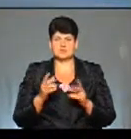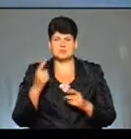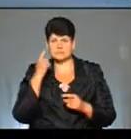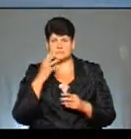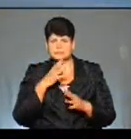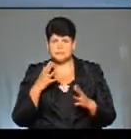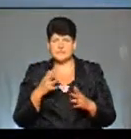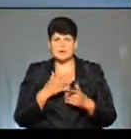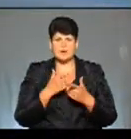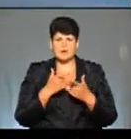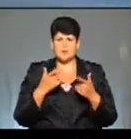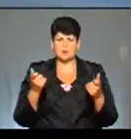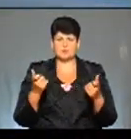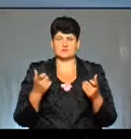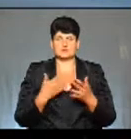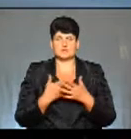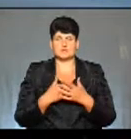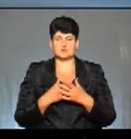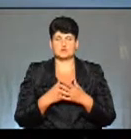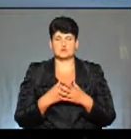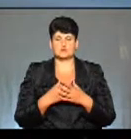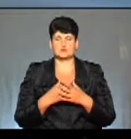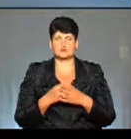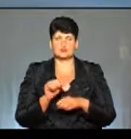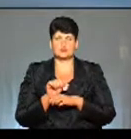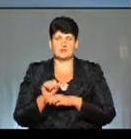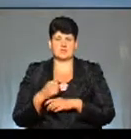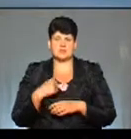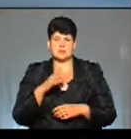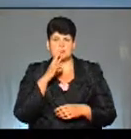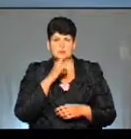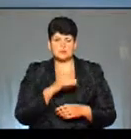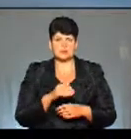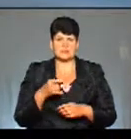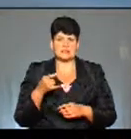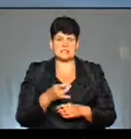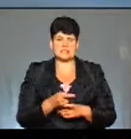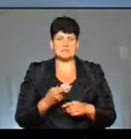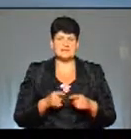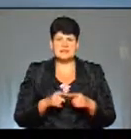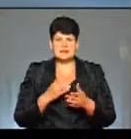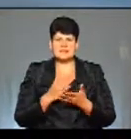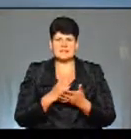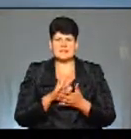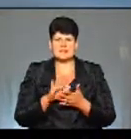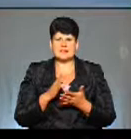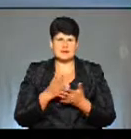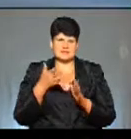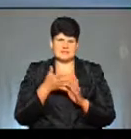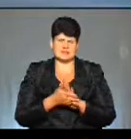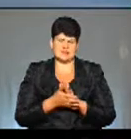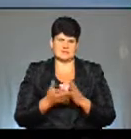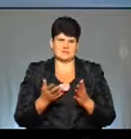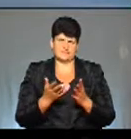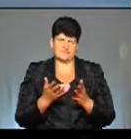Не оголошуються, наприклад, зупинки усі в наших маршрутних таксі, в тролейбусах. Це не є затратні речі. Це є речі,